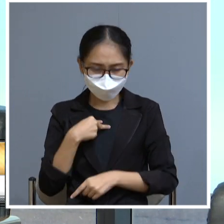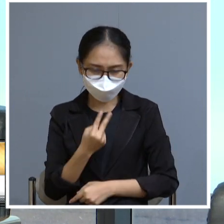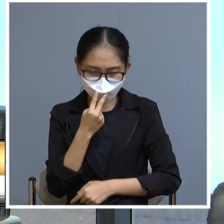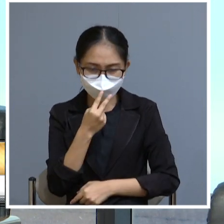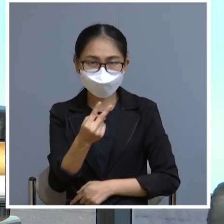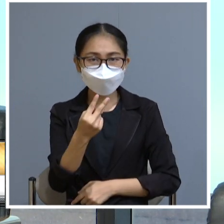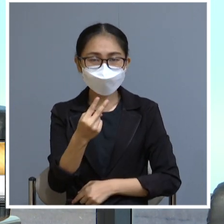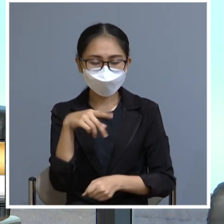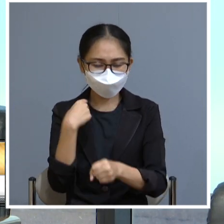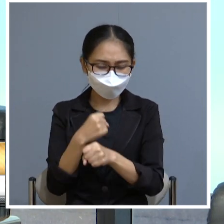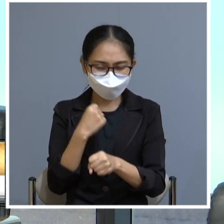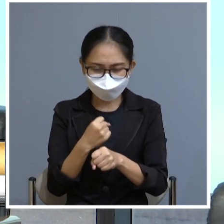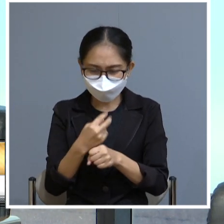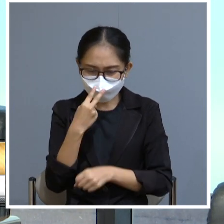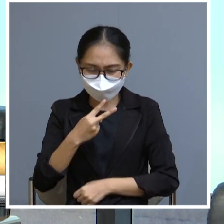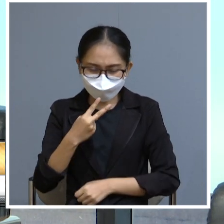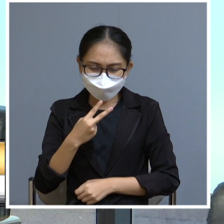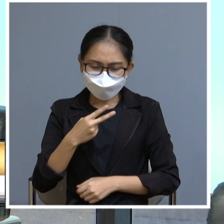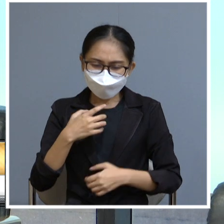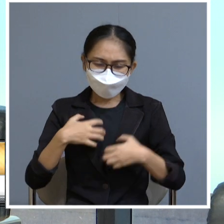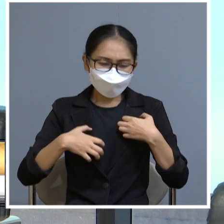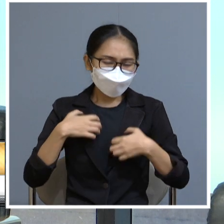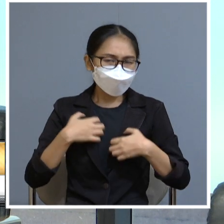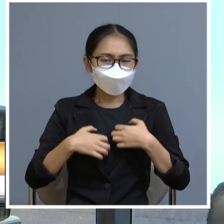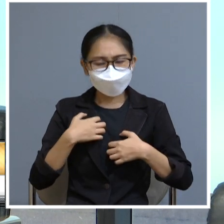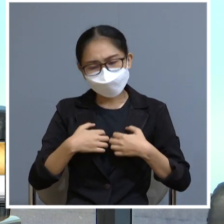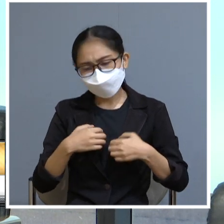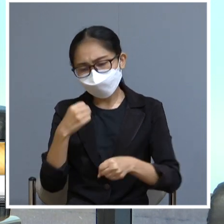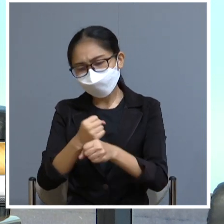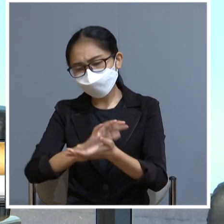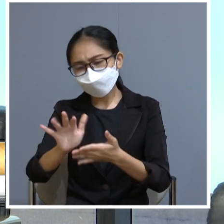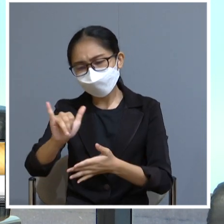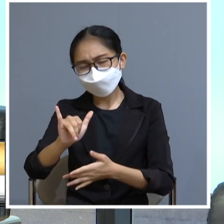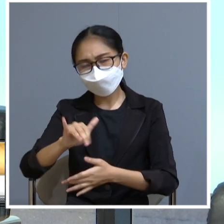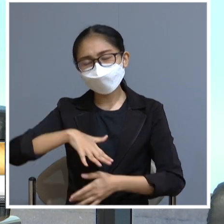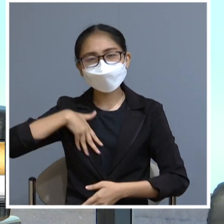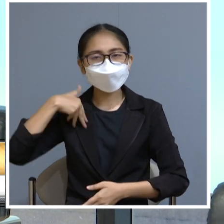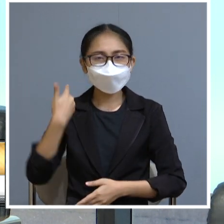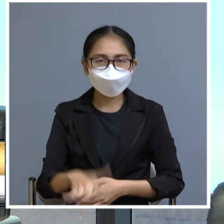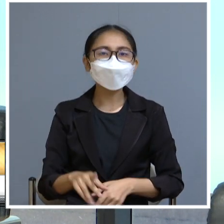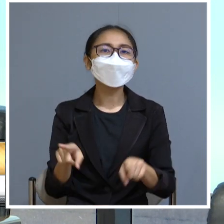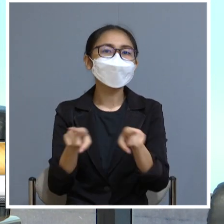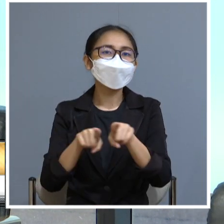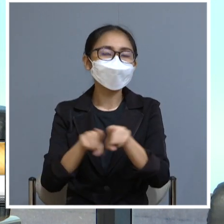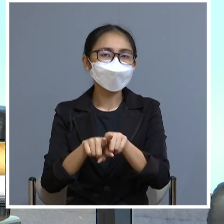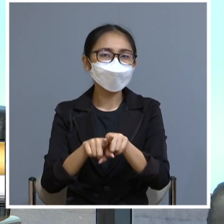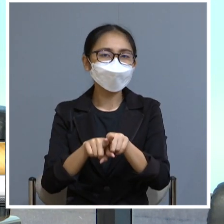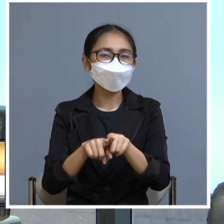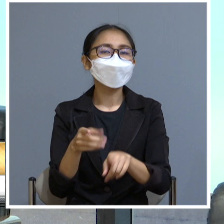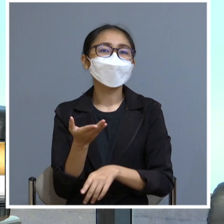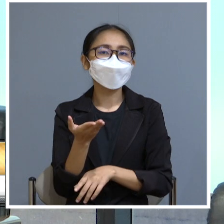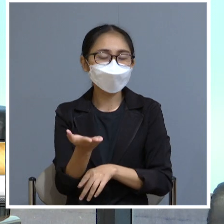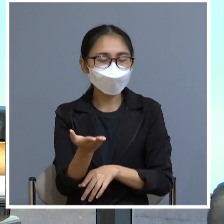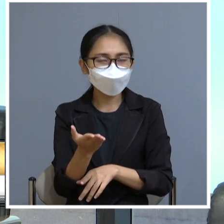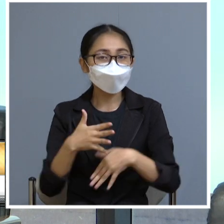การทำงานเช่นนี้้วกเกิดควเดอดร้อนและขางคาเช่นนี้เป็นอะไรทเดือดเน Ianete้ใจแล้วก็ขอให้